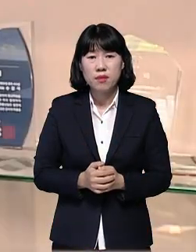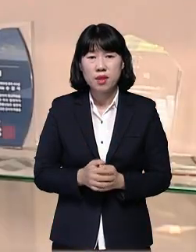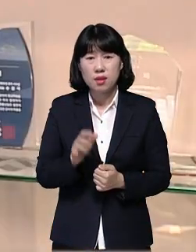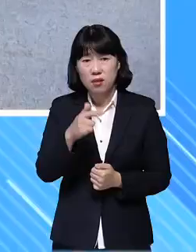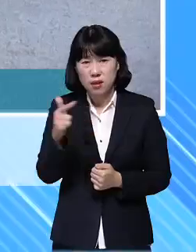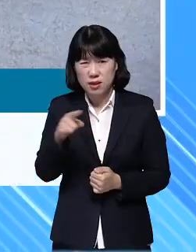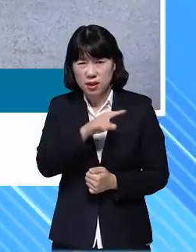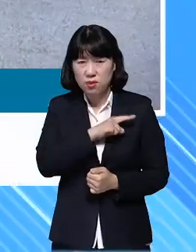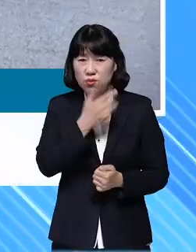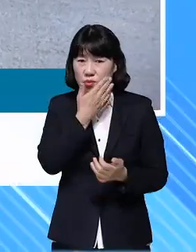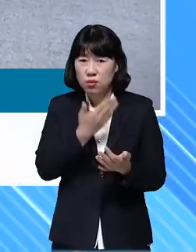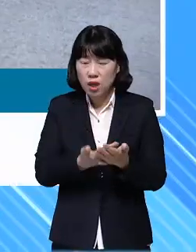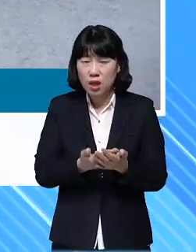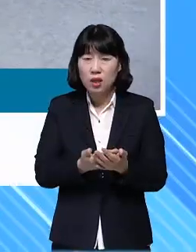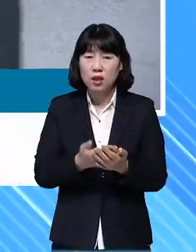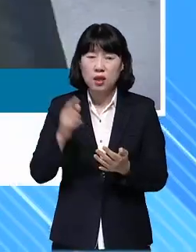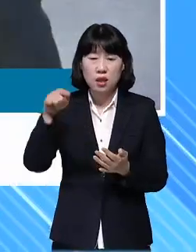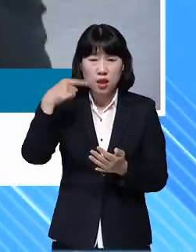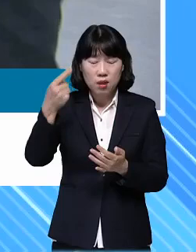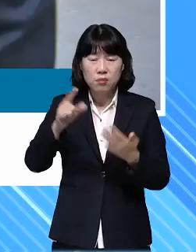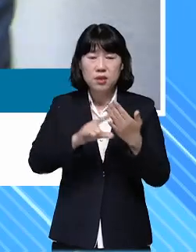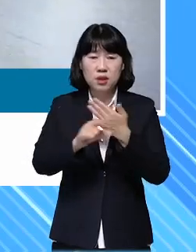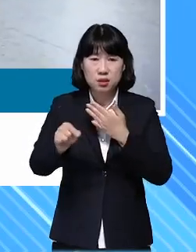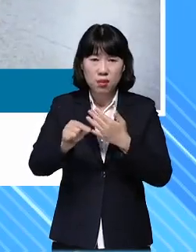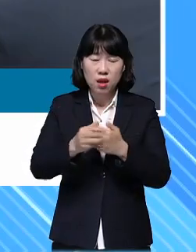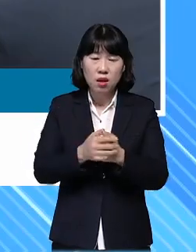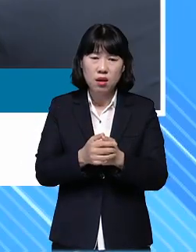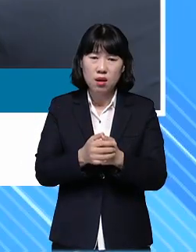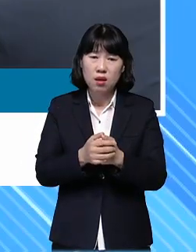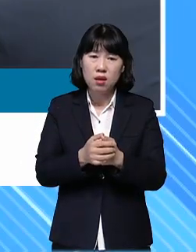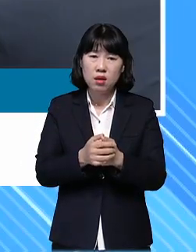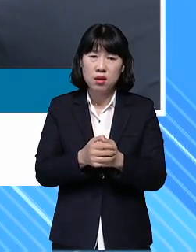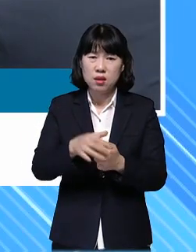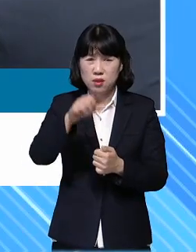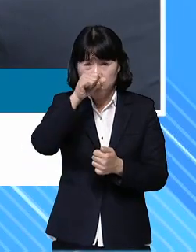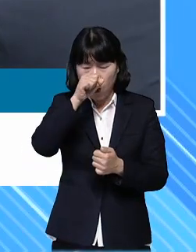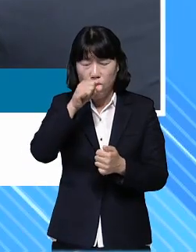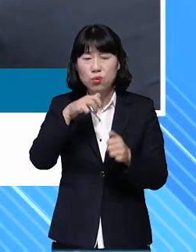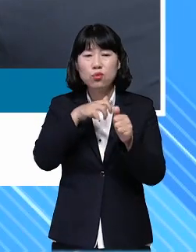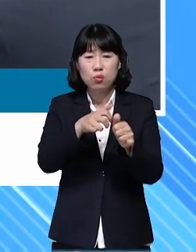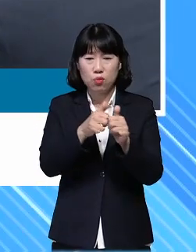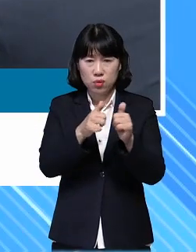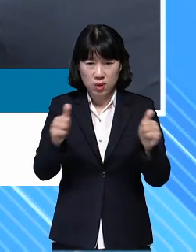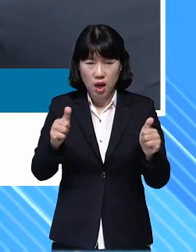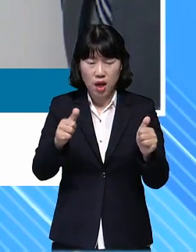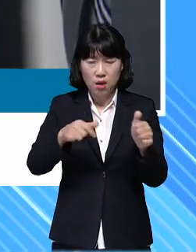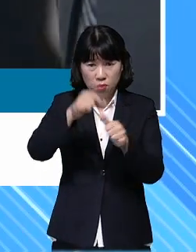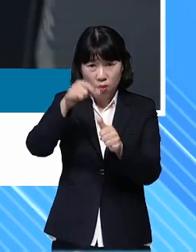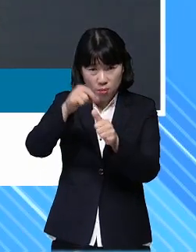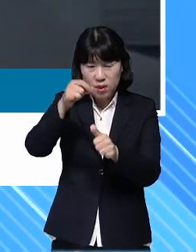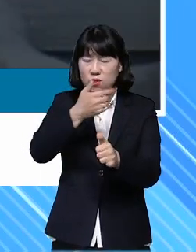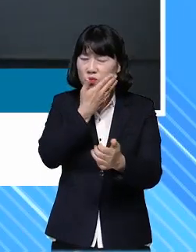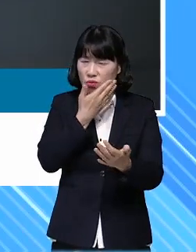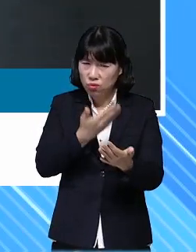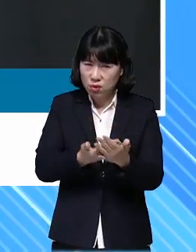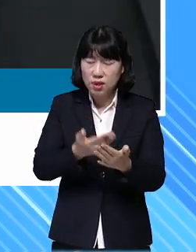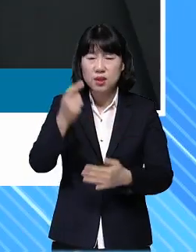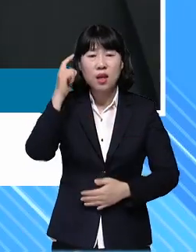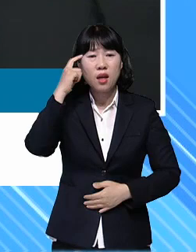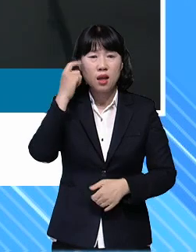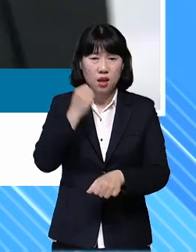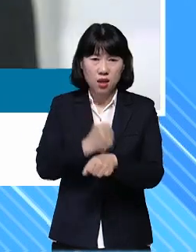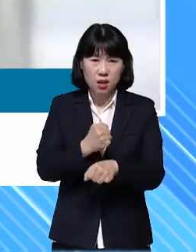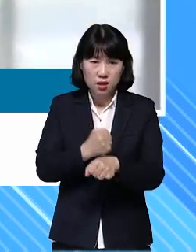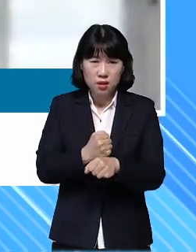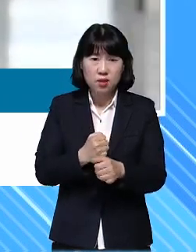재창출이 가장 중요합니다. 그 다음 바로 있을 지방선거에서 좋은 후보들을 공천하는 것이 대단히 중요하다라고 생각을